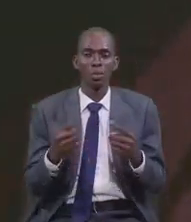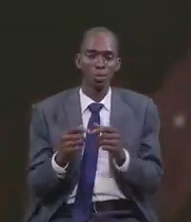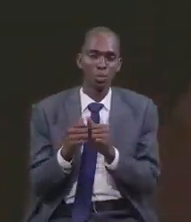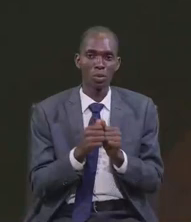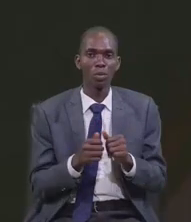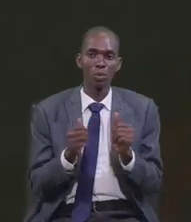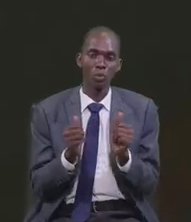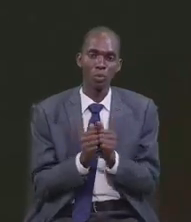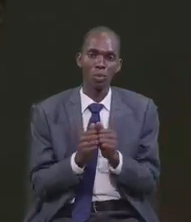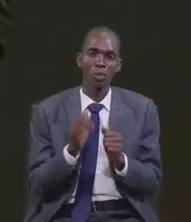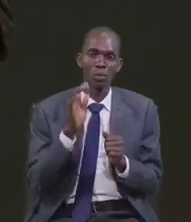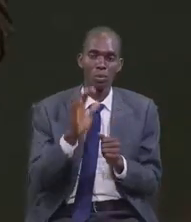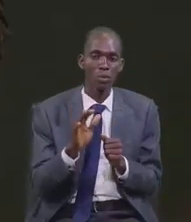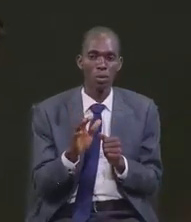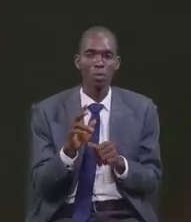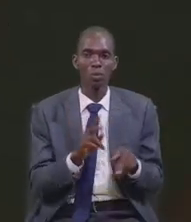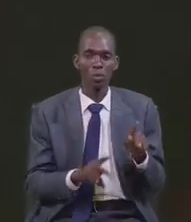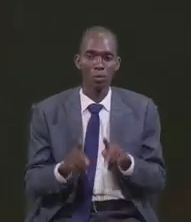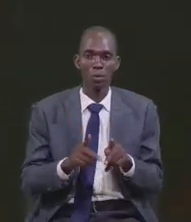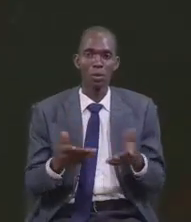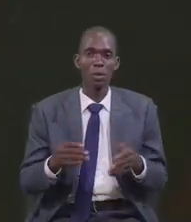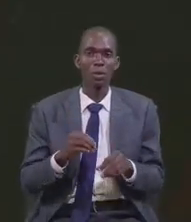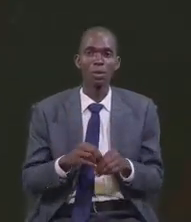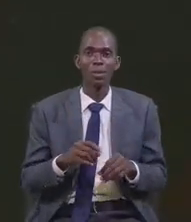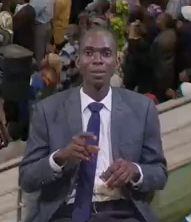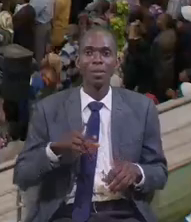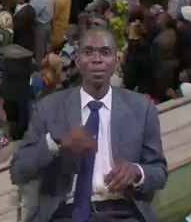et faites ici à Lagos, crie à Lagos